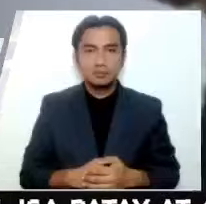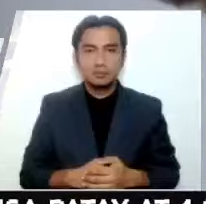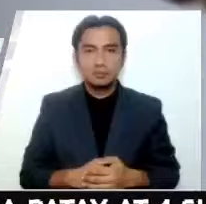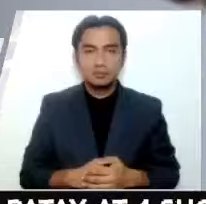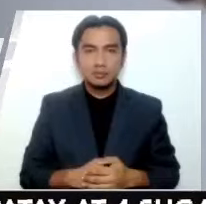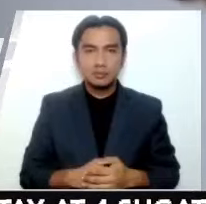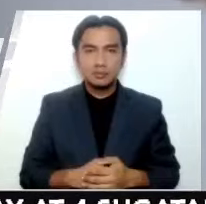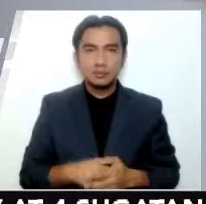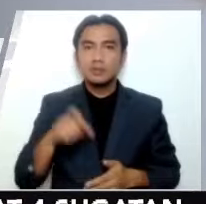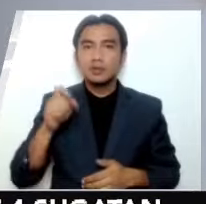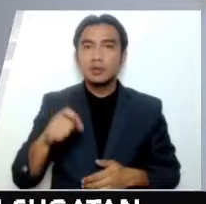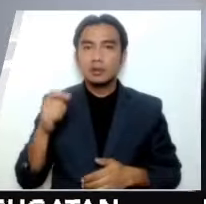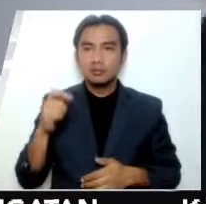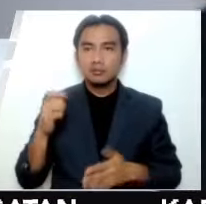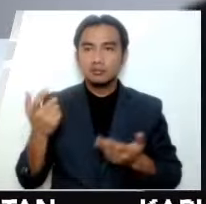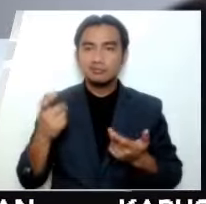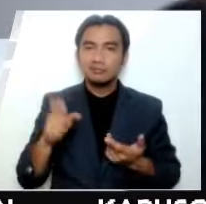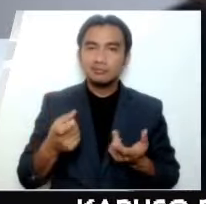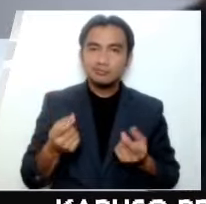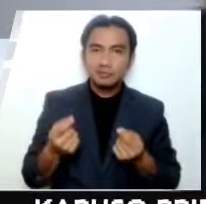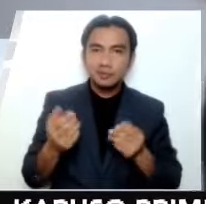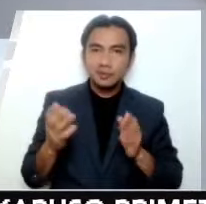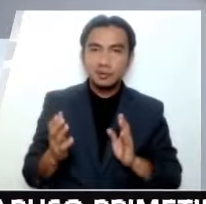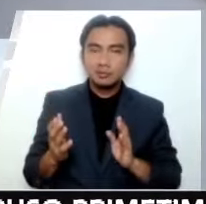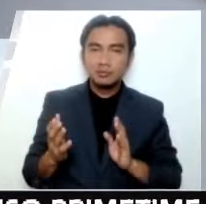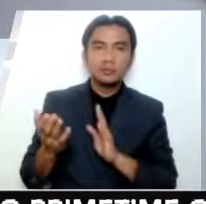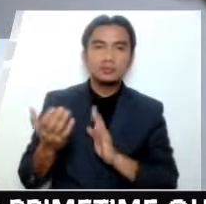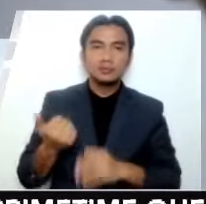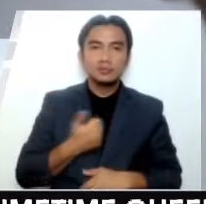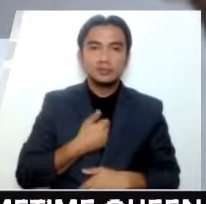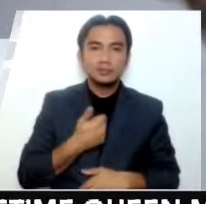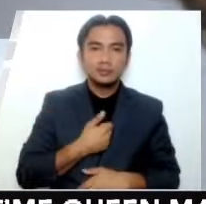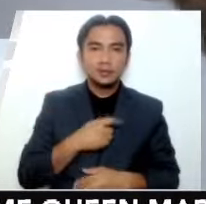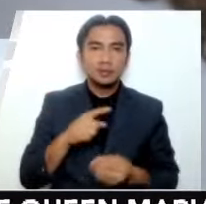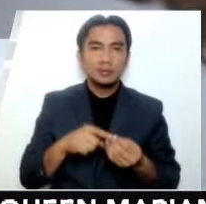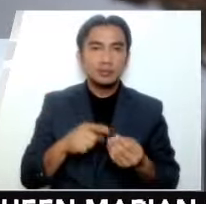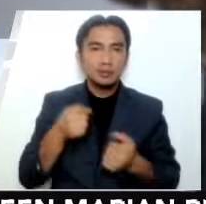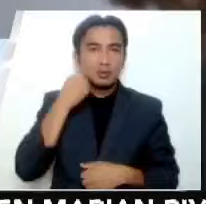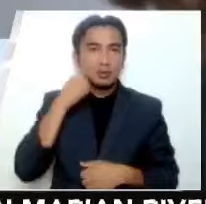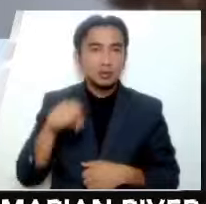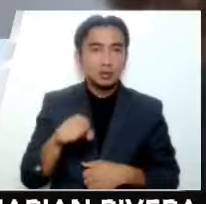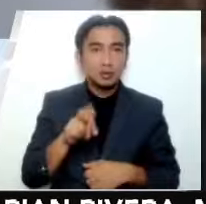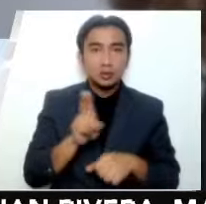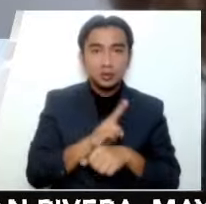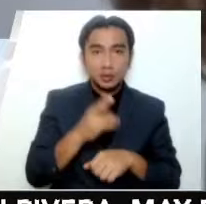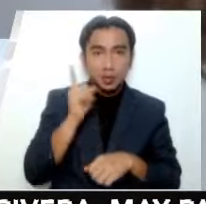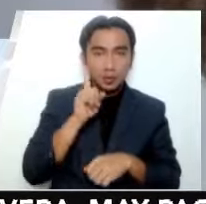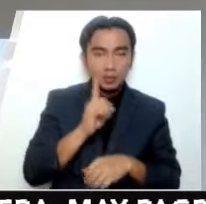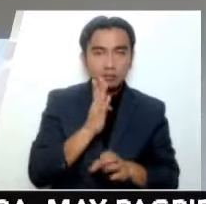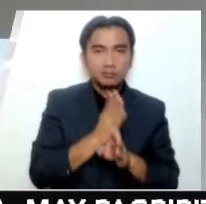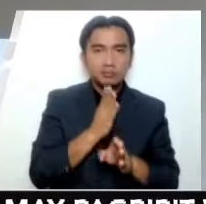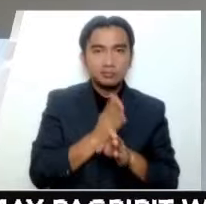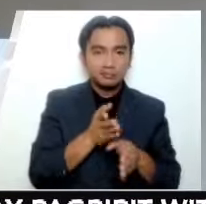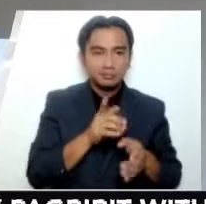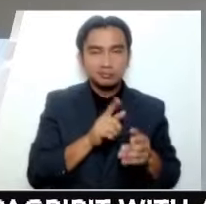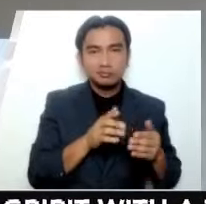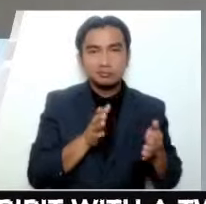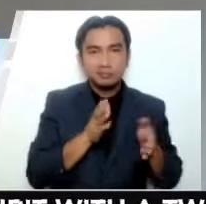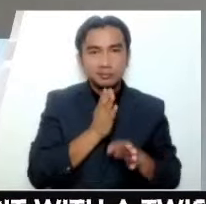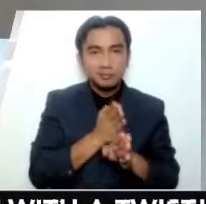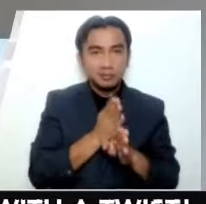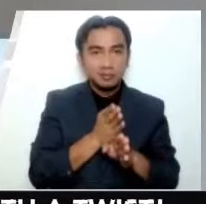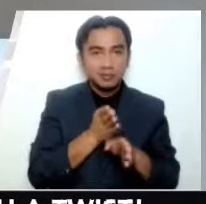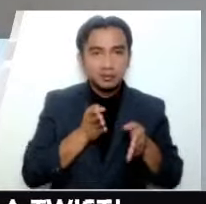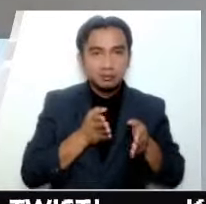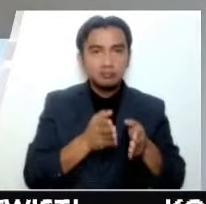nila magbayad ng fine at k may paglabag doon sa paggamit ng protocol plate ay isurrender protocol plate clearly may nilabag